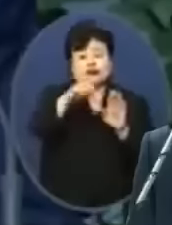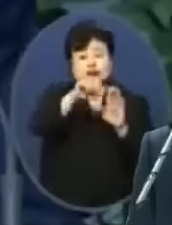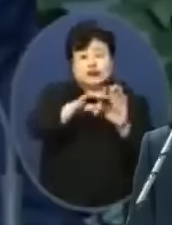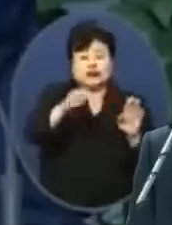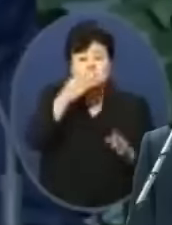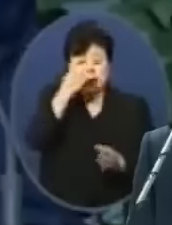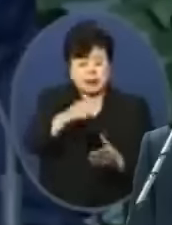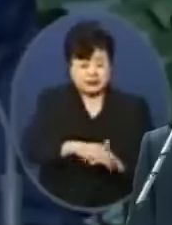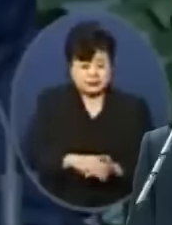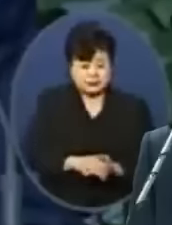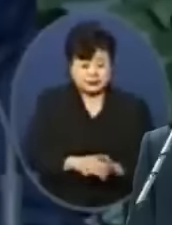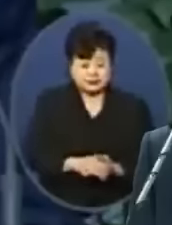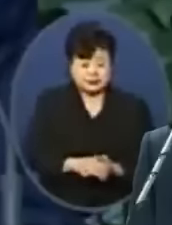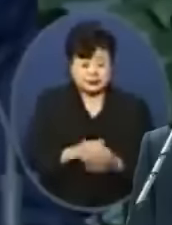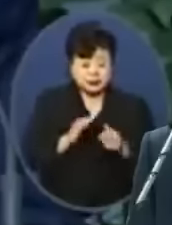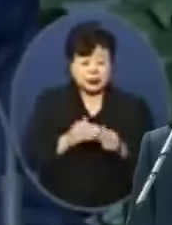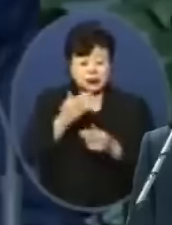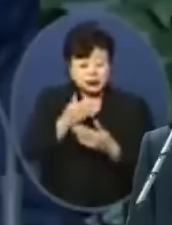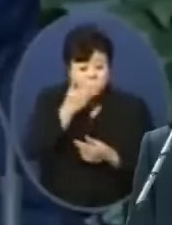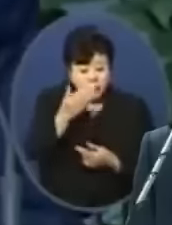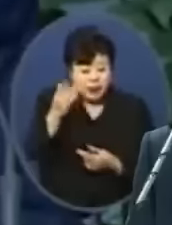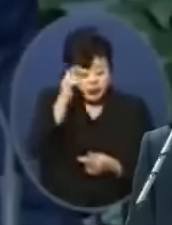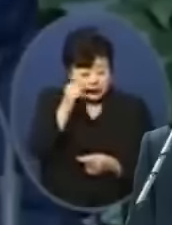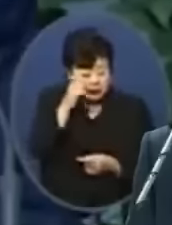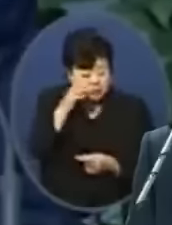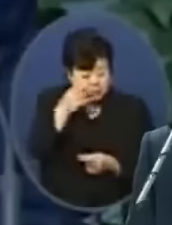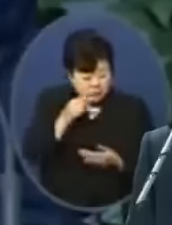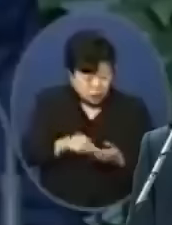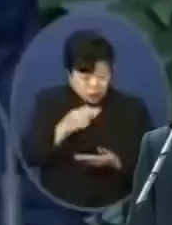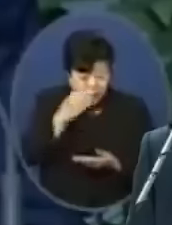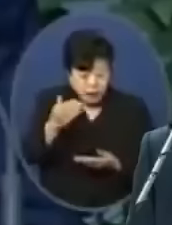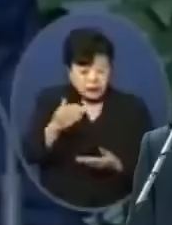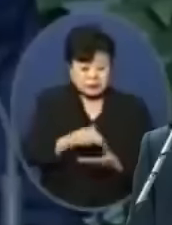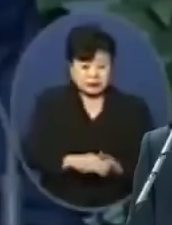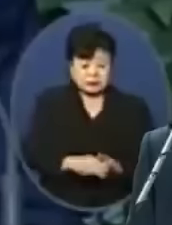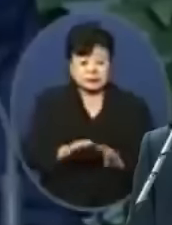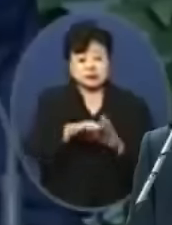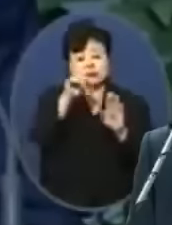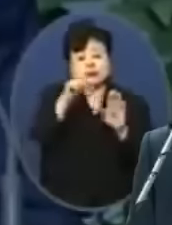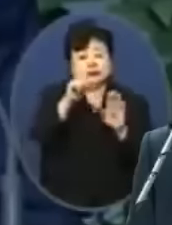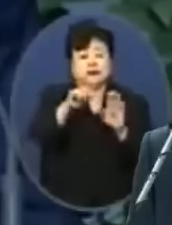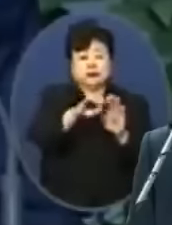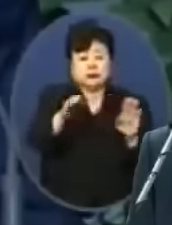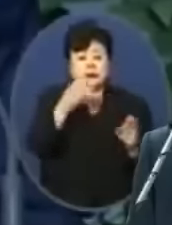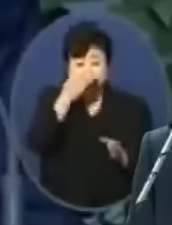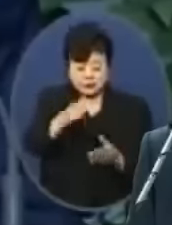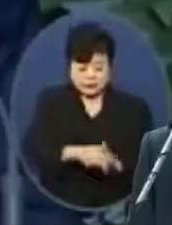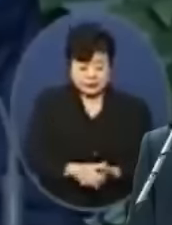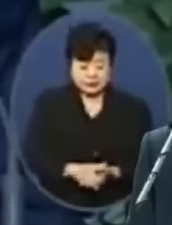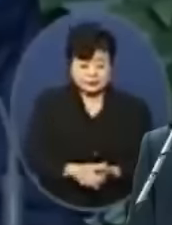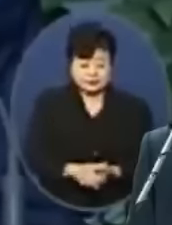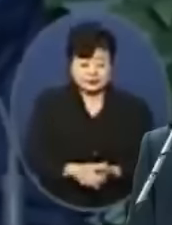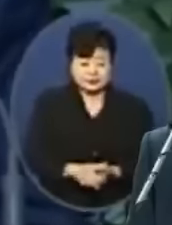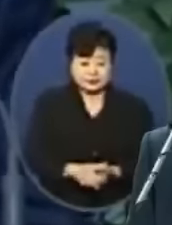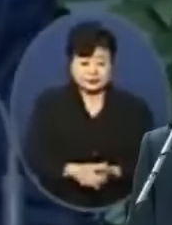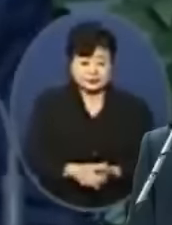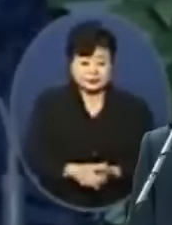열릴 것이니 구하는 이마다 얻을 것이요, 찾는 이가 찾을 것이요, 문을 두드리는 이에게 열릴 것이니라.